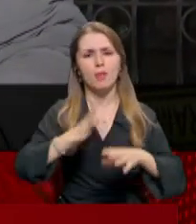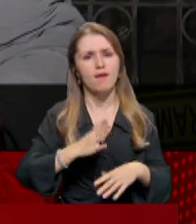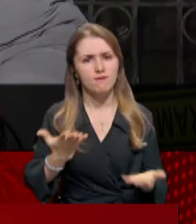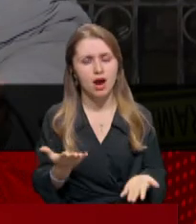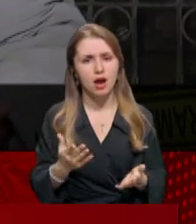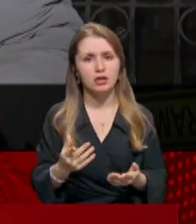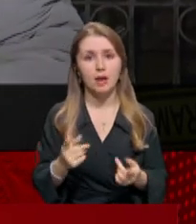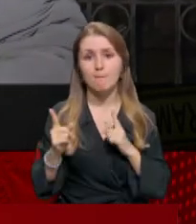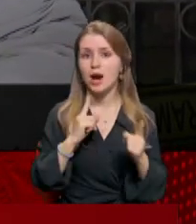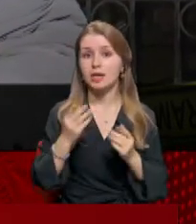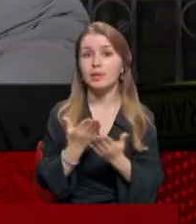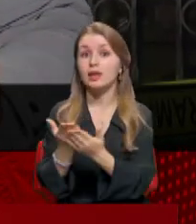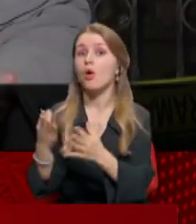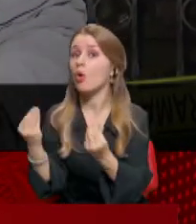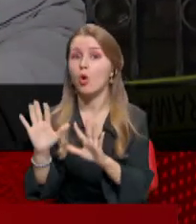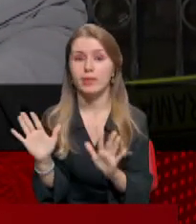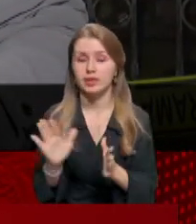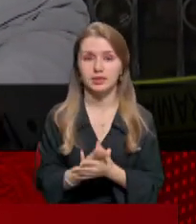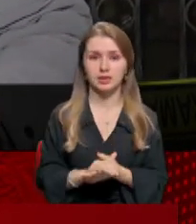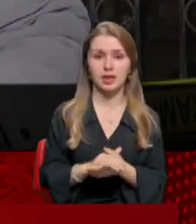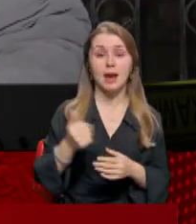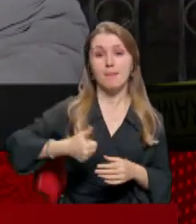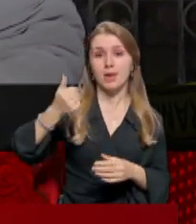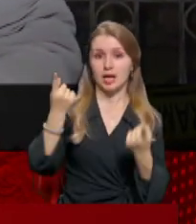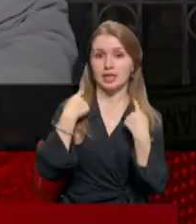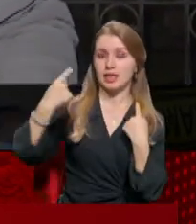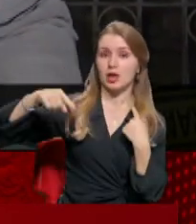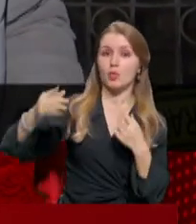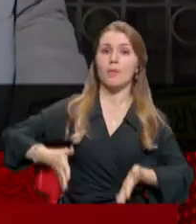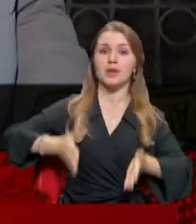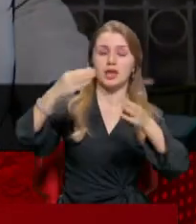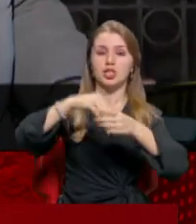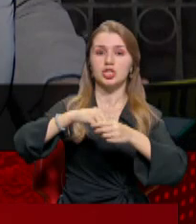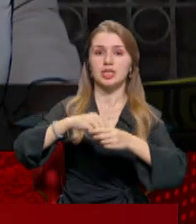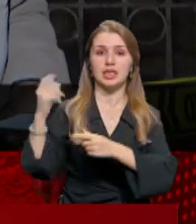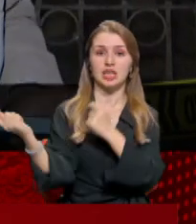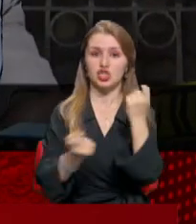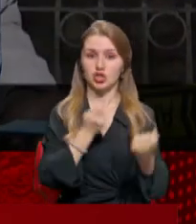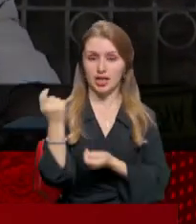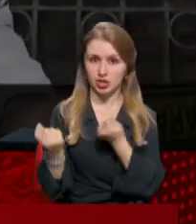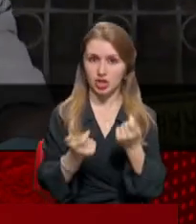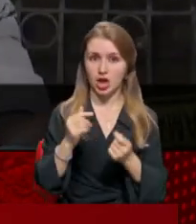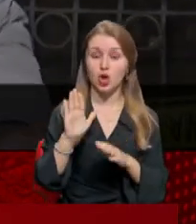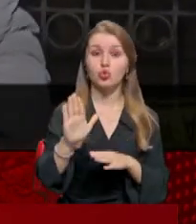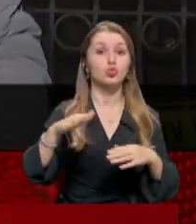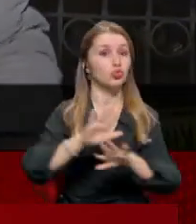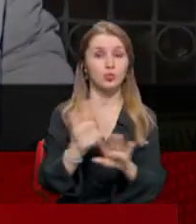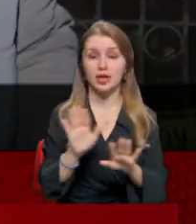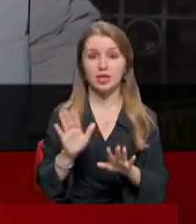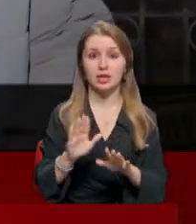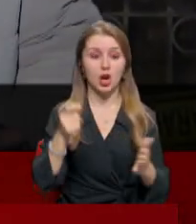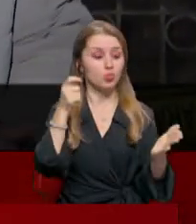yaşandı. Yargıya intikal edemedi. Ve bakanlık yetkilileri bu binadaki bu işleyişe durdurmadılar.